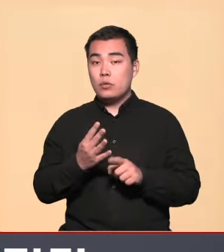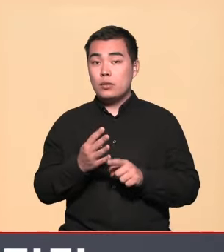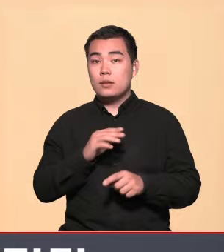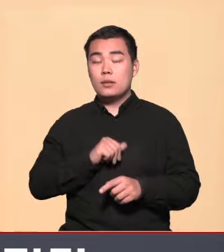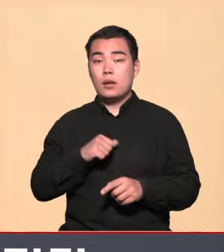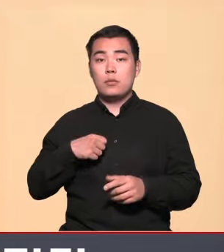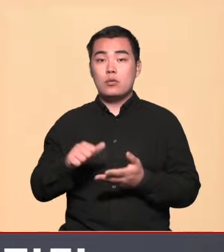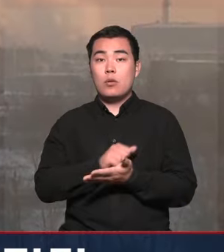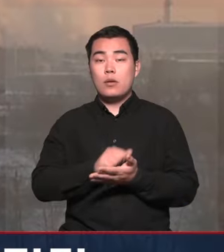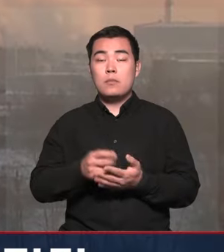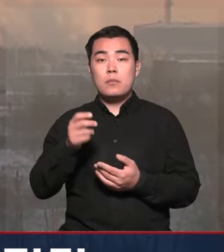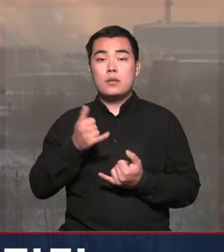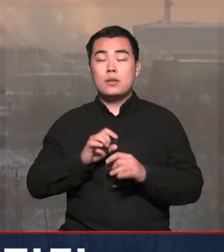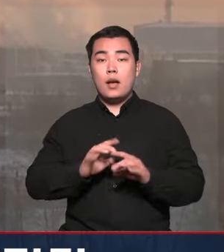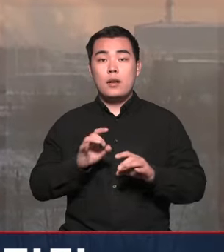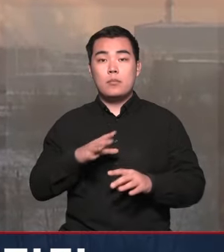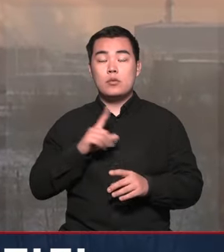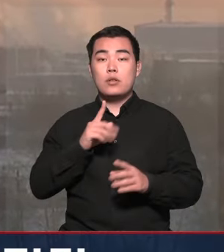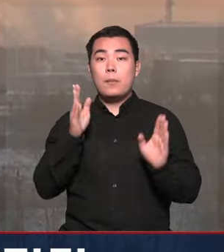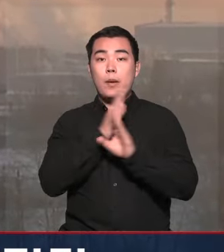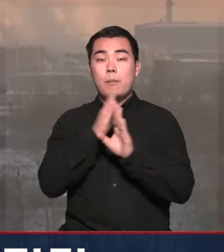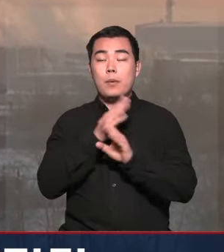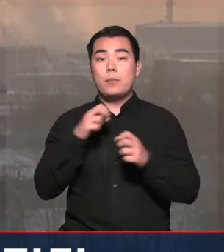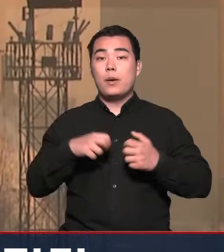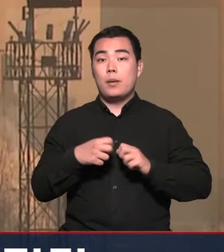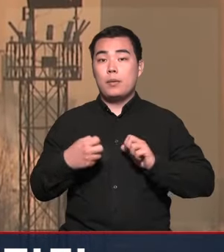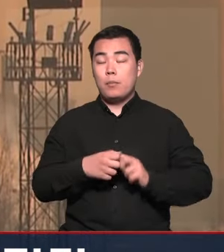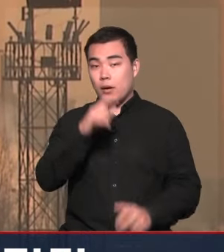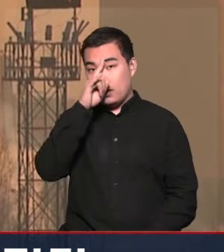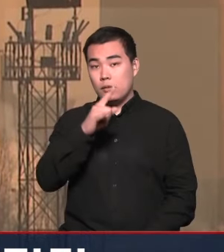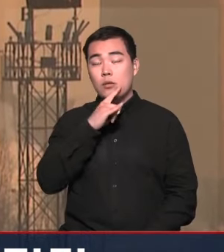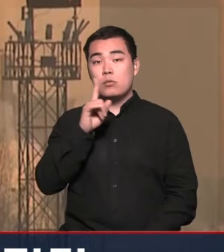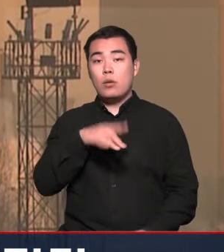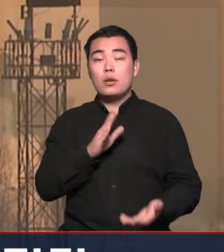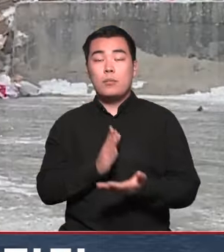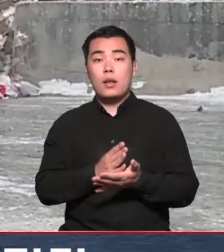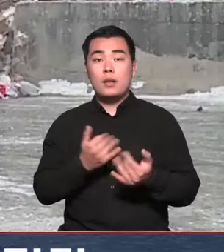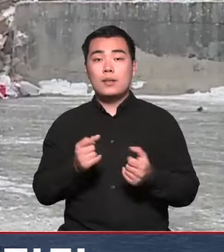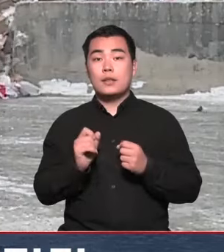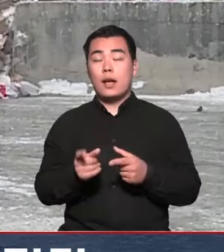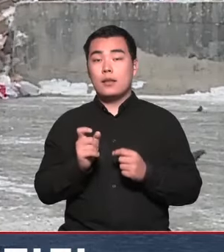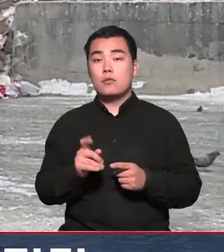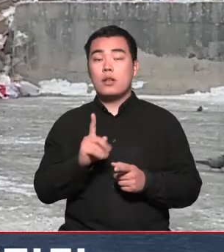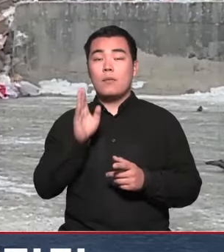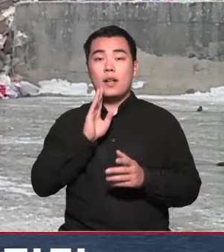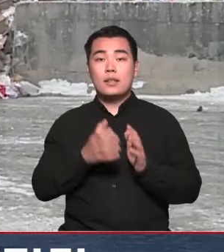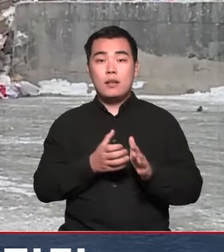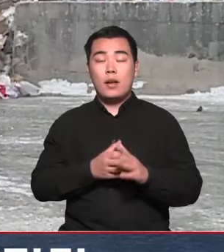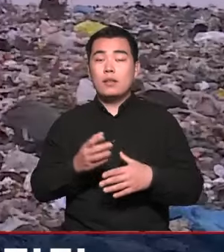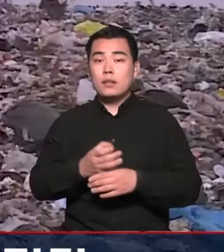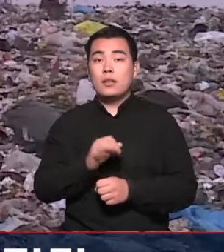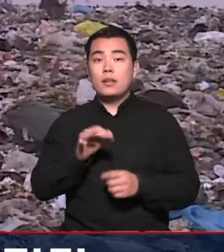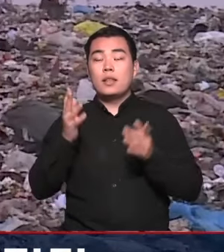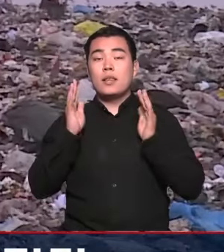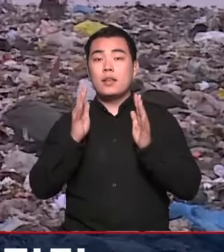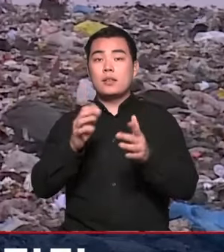де құжатта ерекше ескерілген. Қоршаған орта проблемасы Қазақстанда да өзекті. Қалдықтарды басқару, су тапшылығын жою, орман